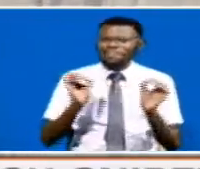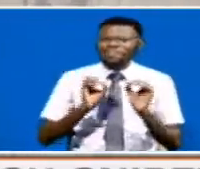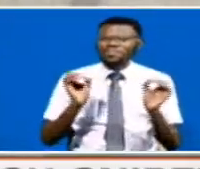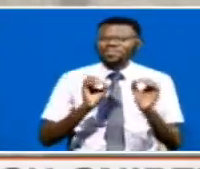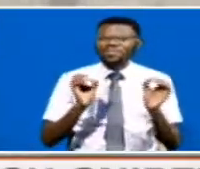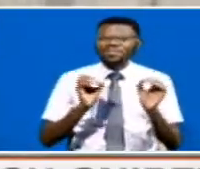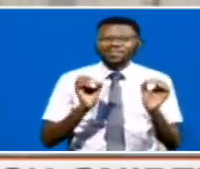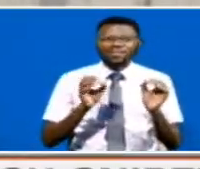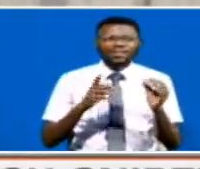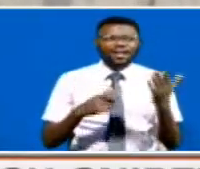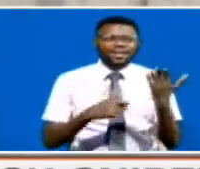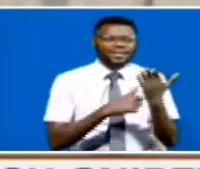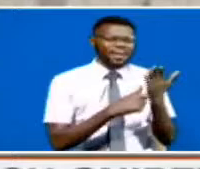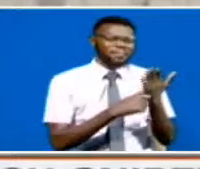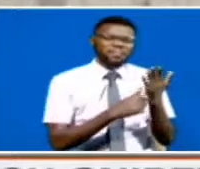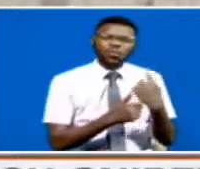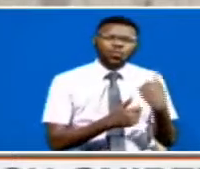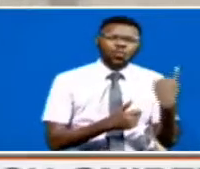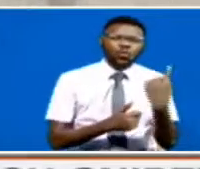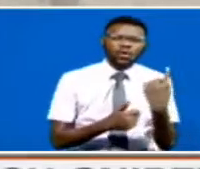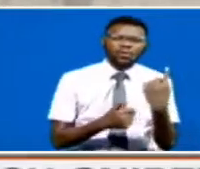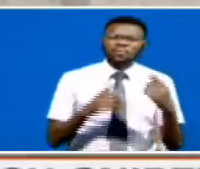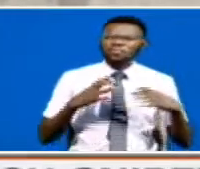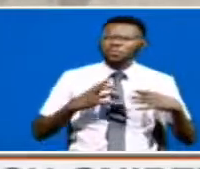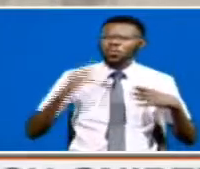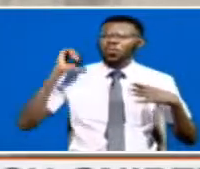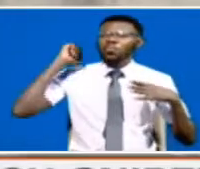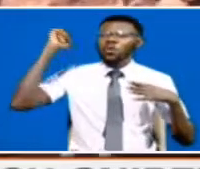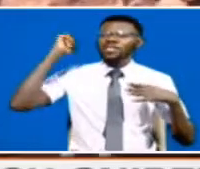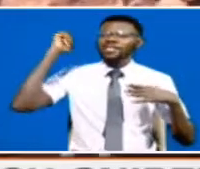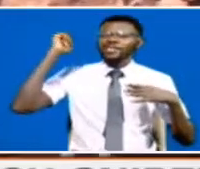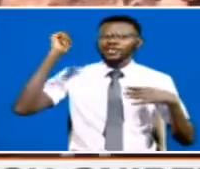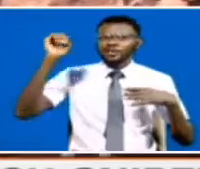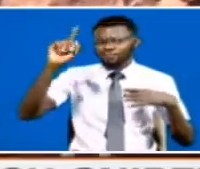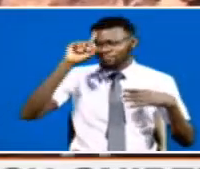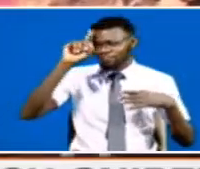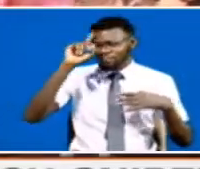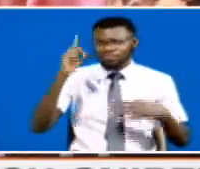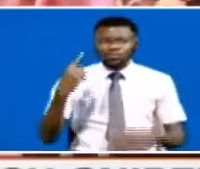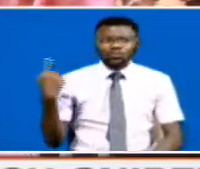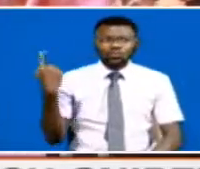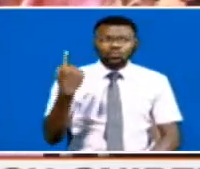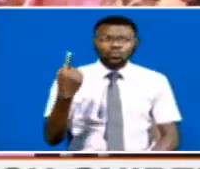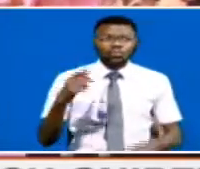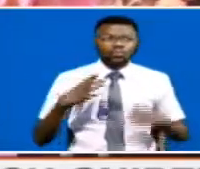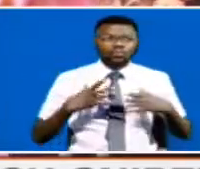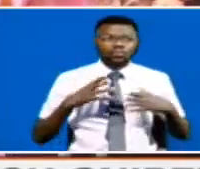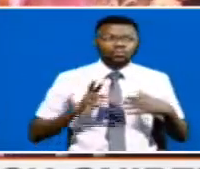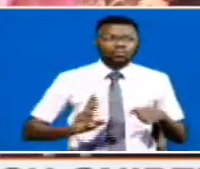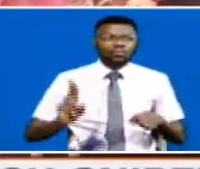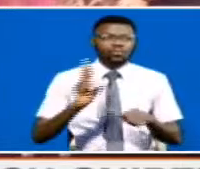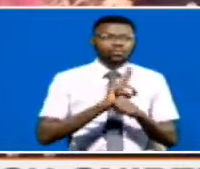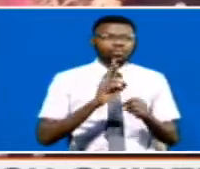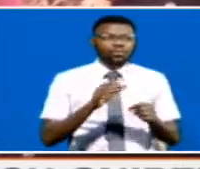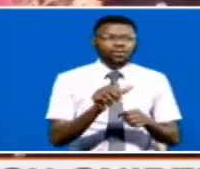bali tu mizengo ya kisiasa kutoka kwa wapinzani wake. Wamekuja na njia nyingine.